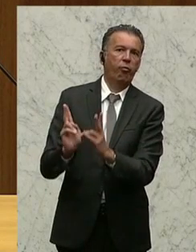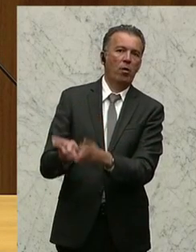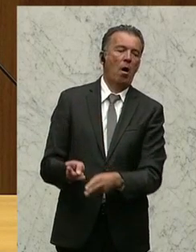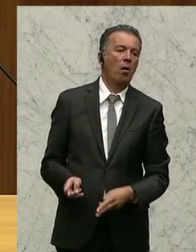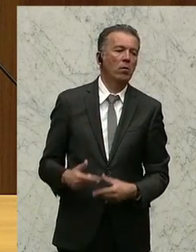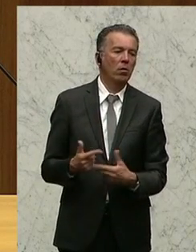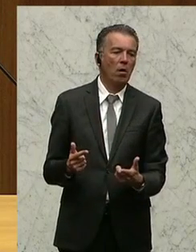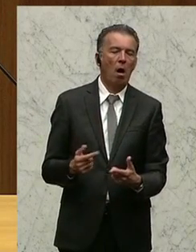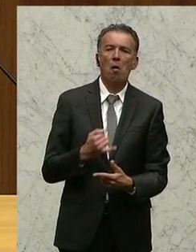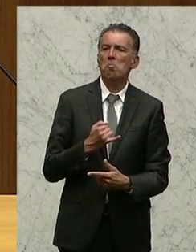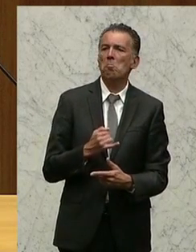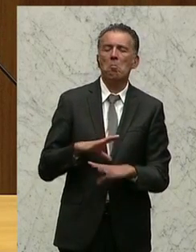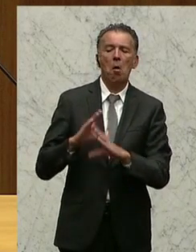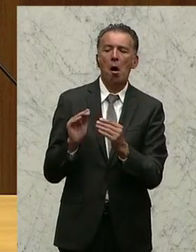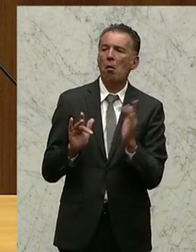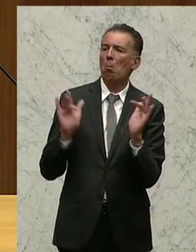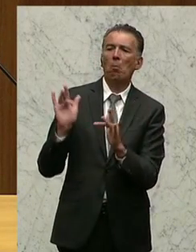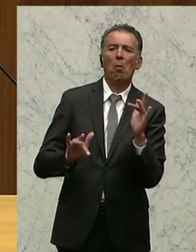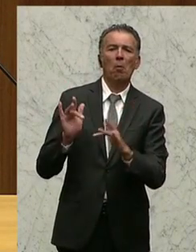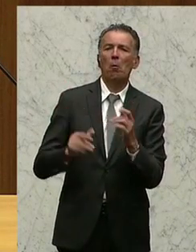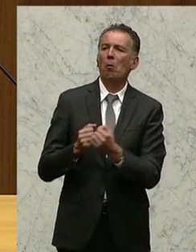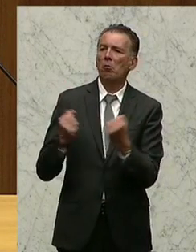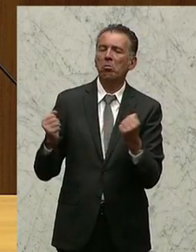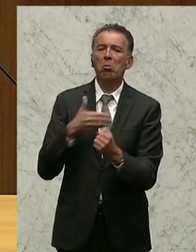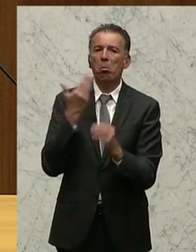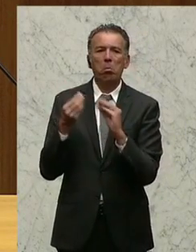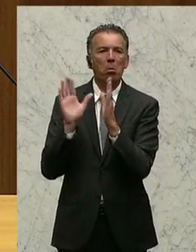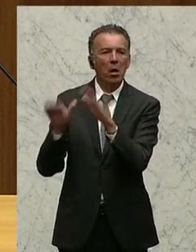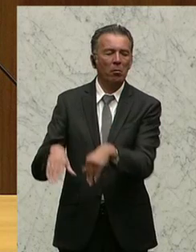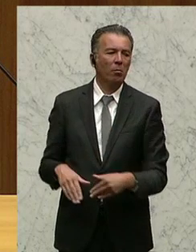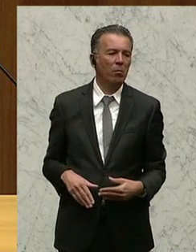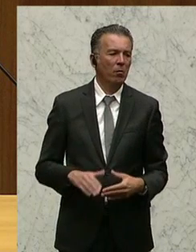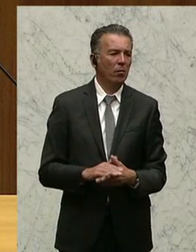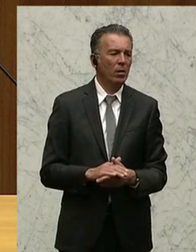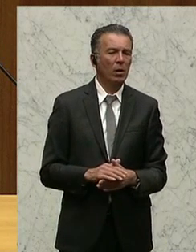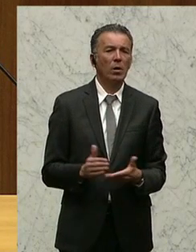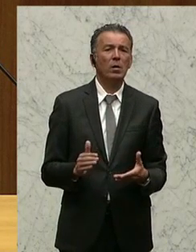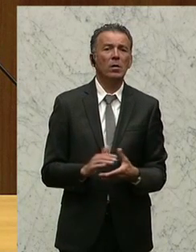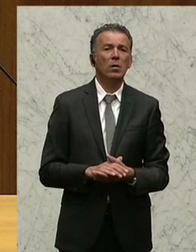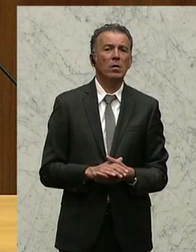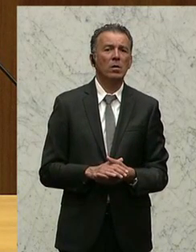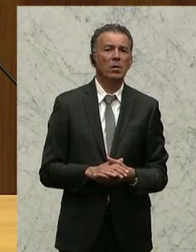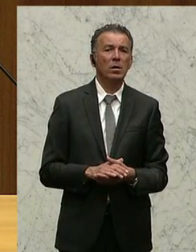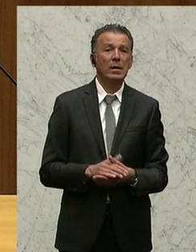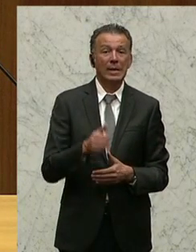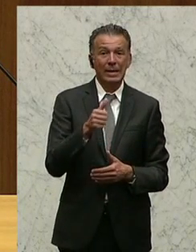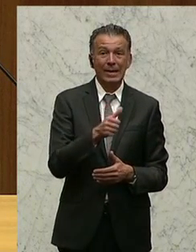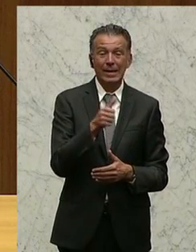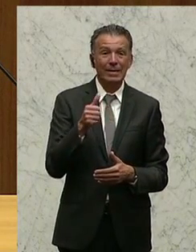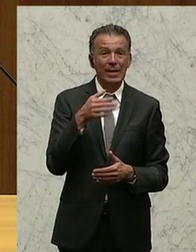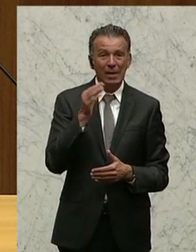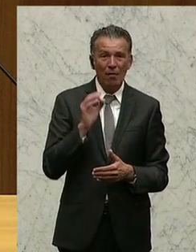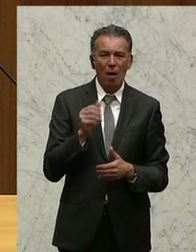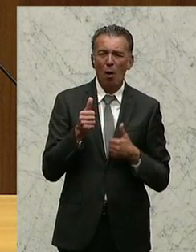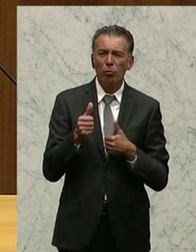des Islam jede Gräueltat angetan werden. Und gerade die bestialische Verfolgung von Christinnen wird als